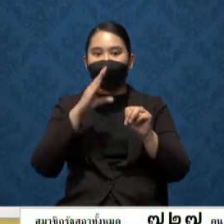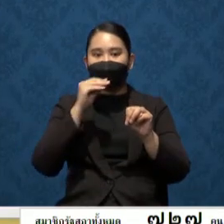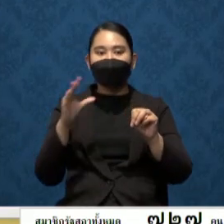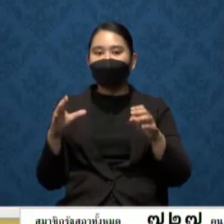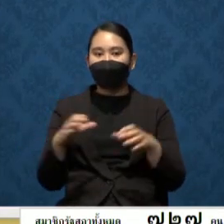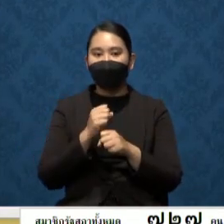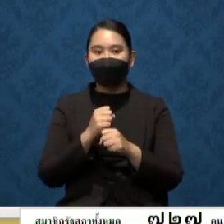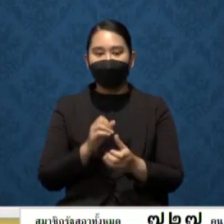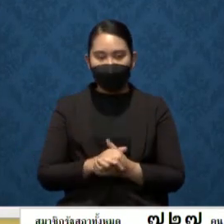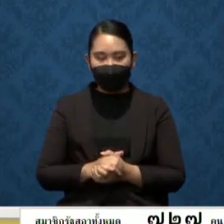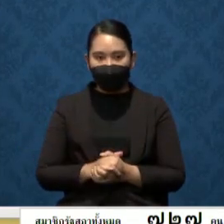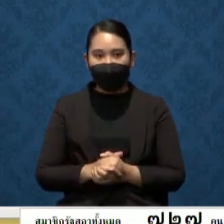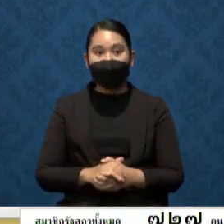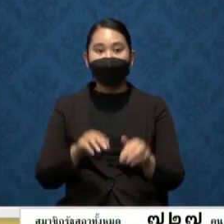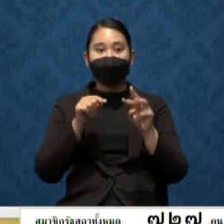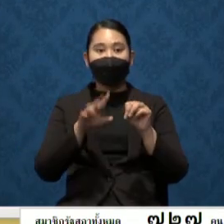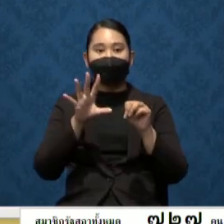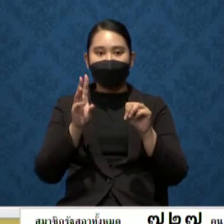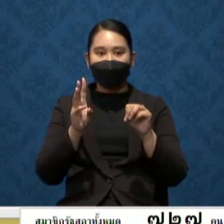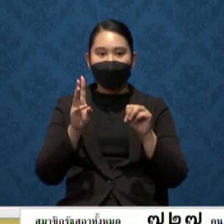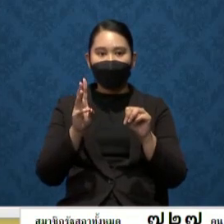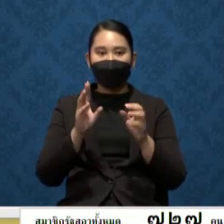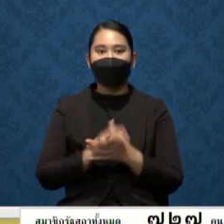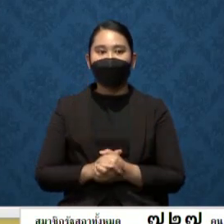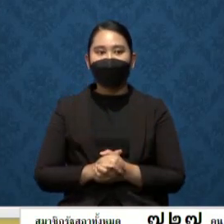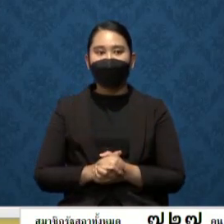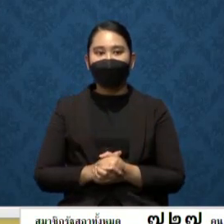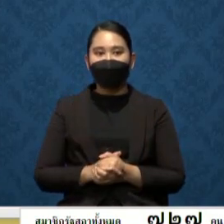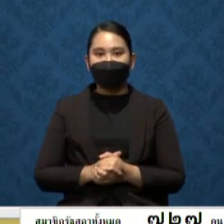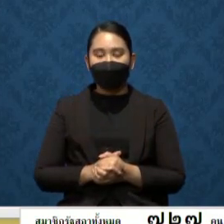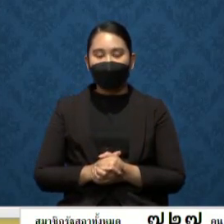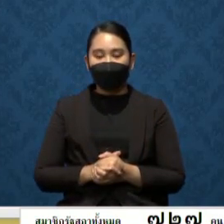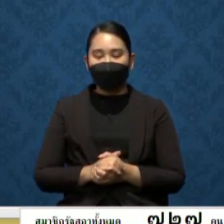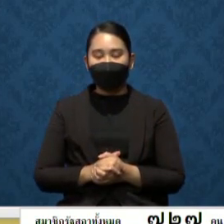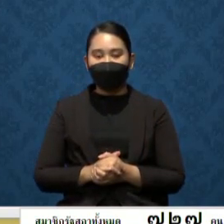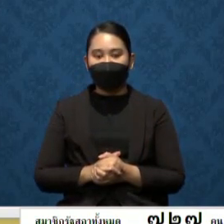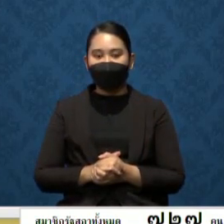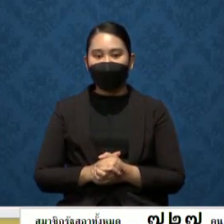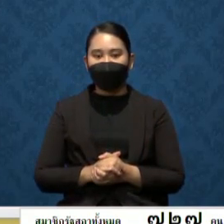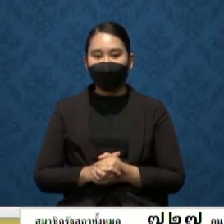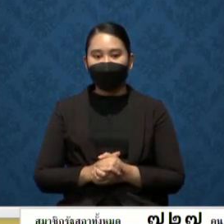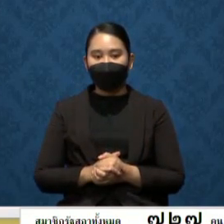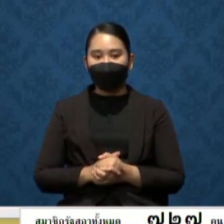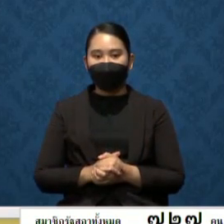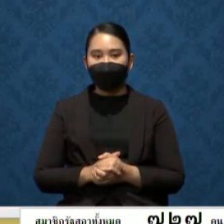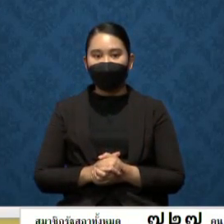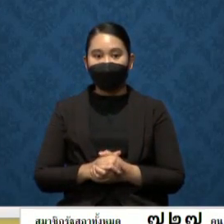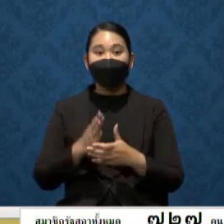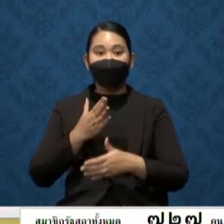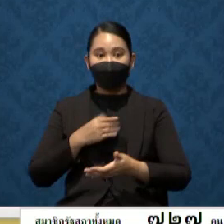ครับในมาตรา 6นะครับแต่ผมผมก็ข้อ